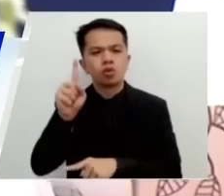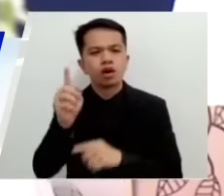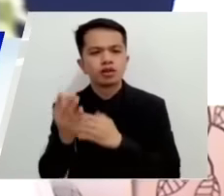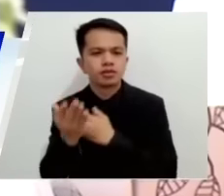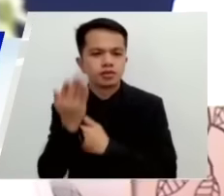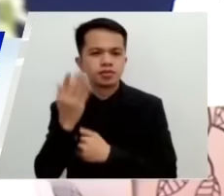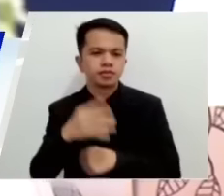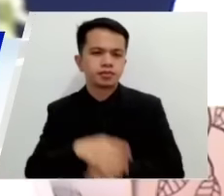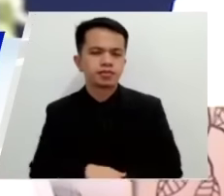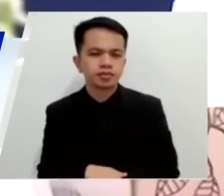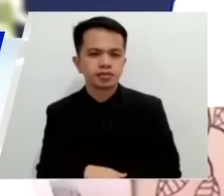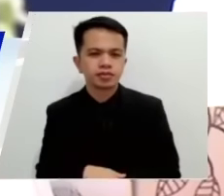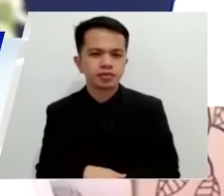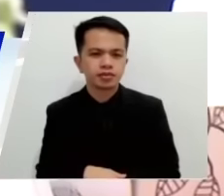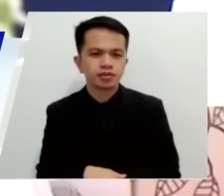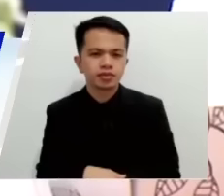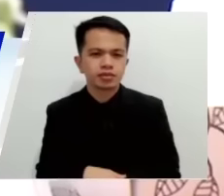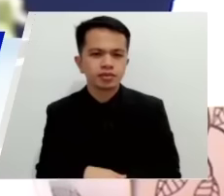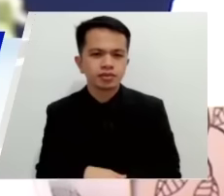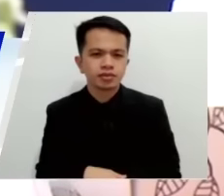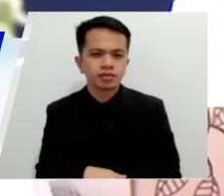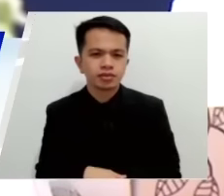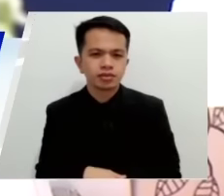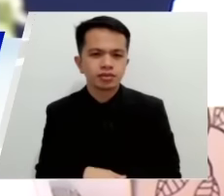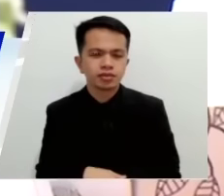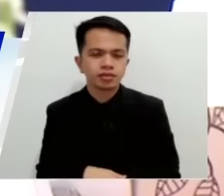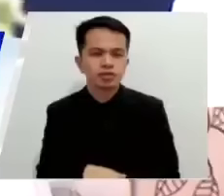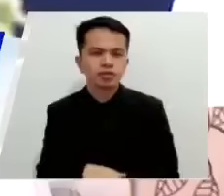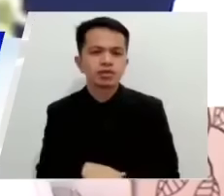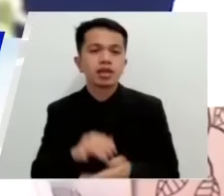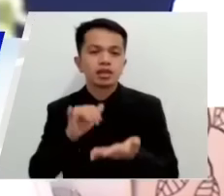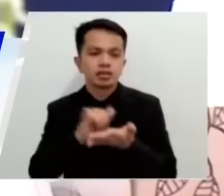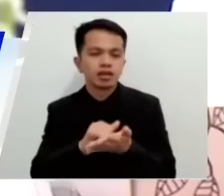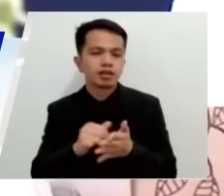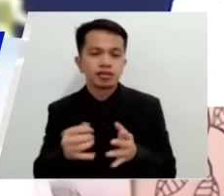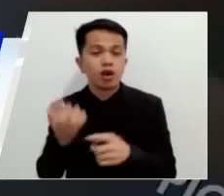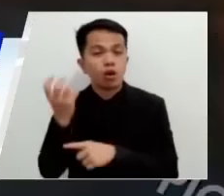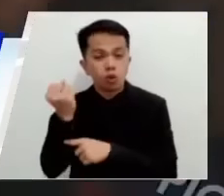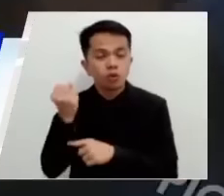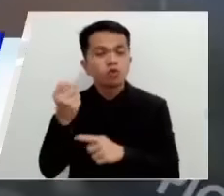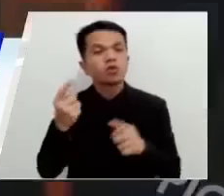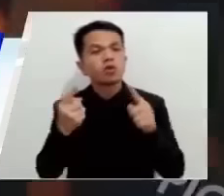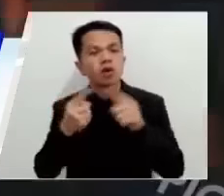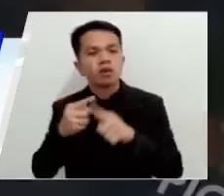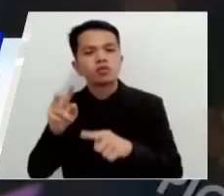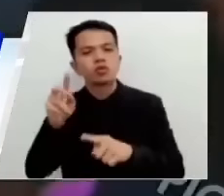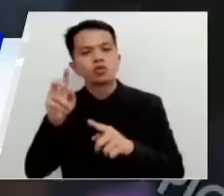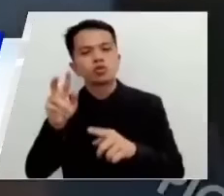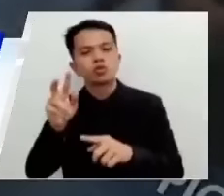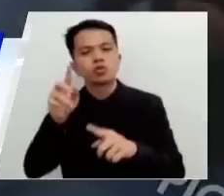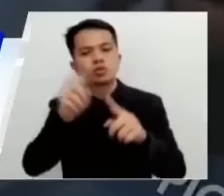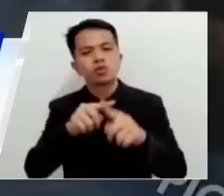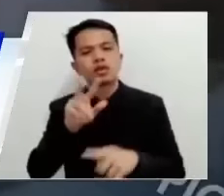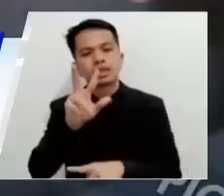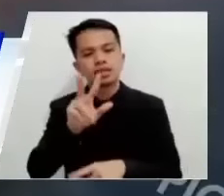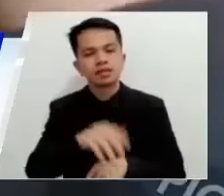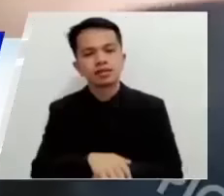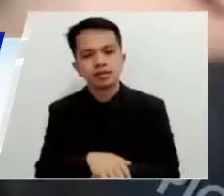ko na assault is hold natin hanggang alas 3. Isang